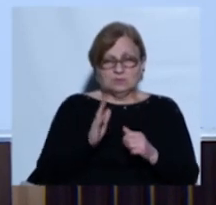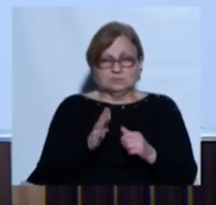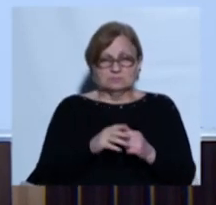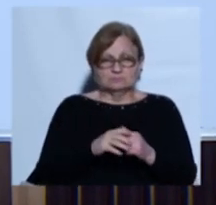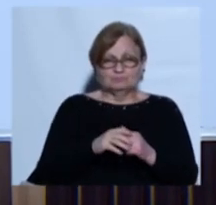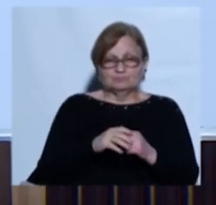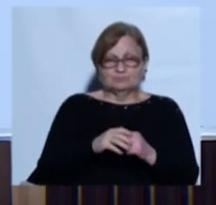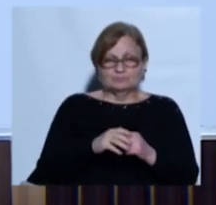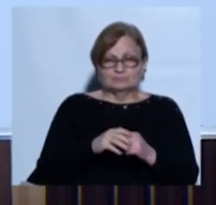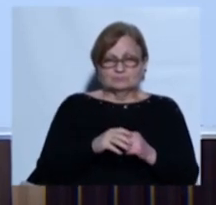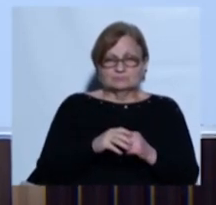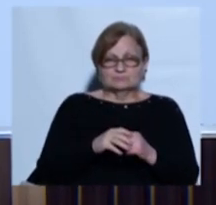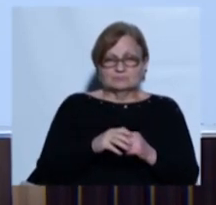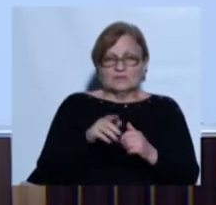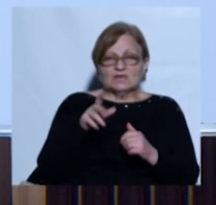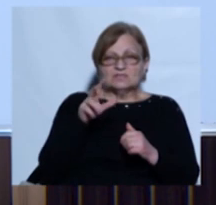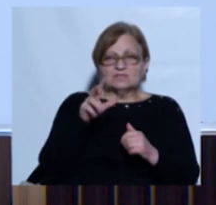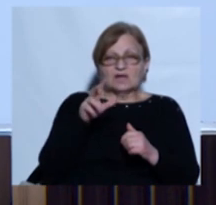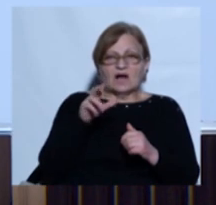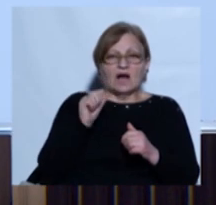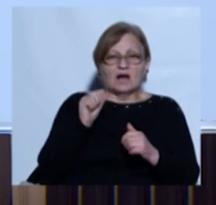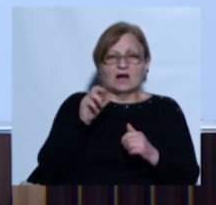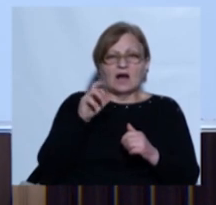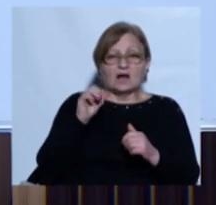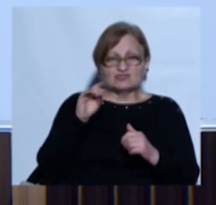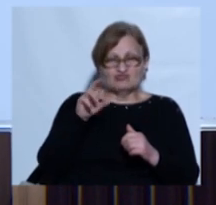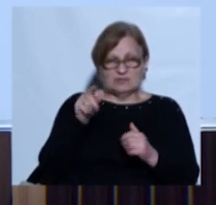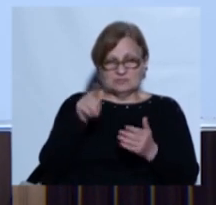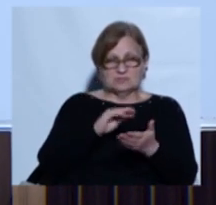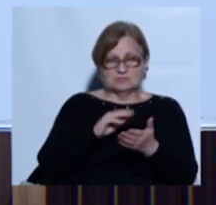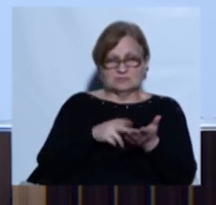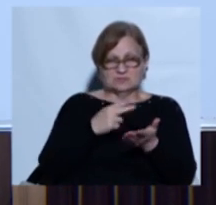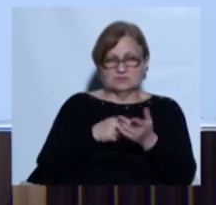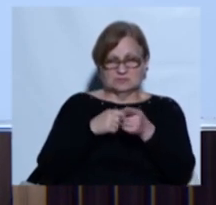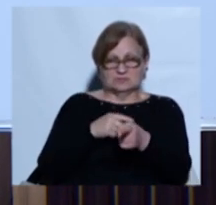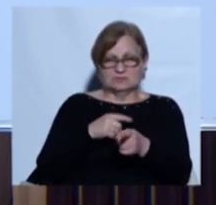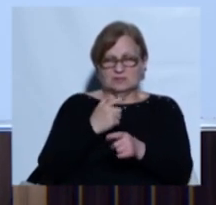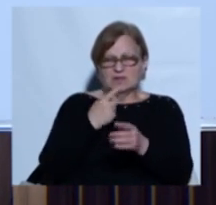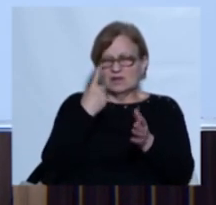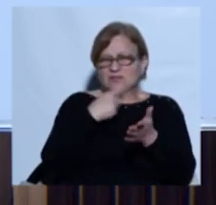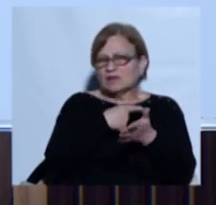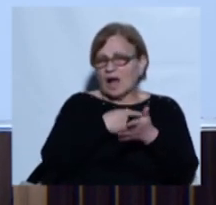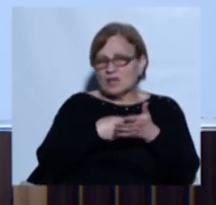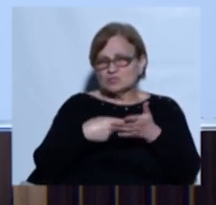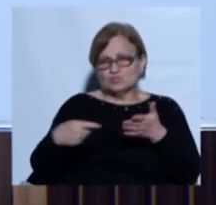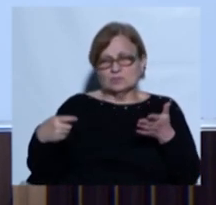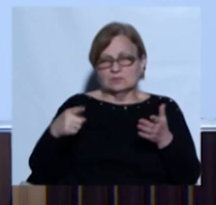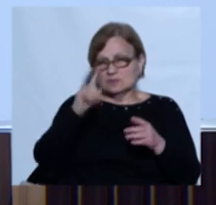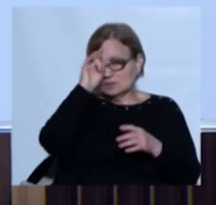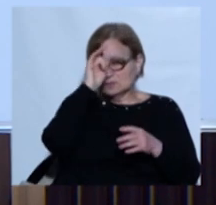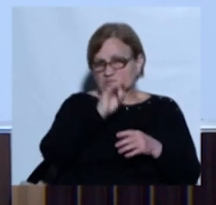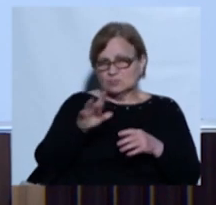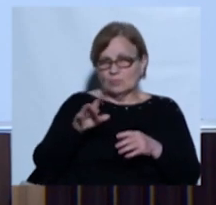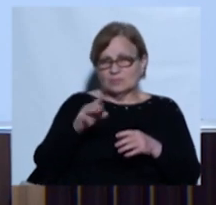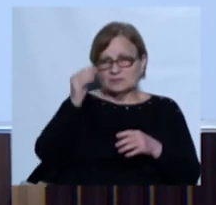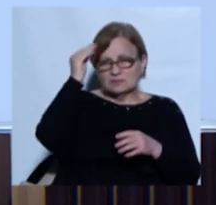იცით, აი ჯემალ ქარჩხაძის ეს წიგნი კიდევ ერთხელ უსვამს ხას იმ ცნობილ